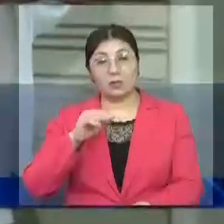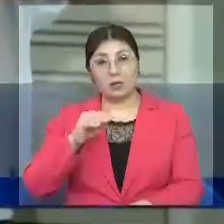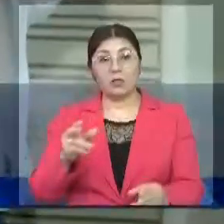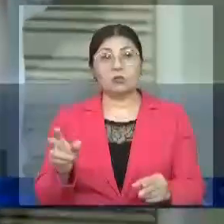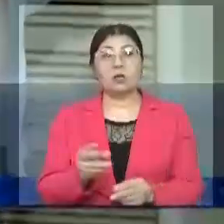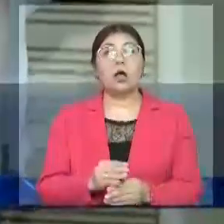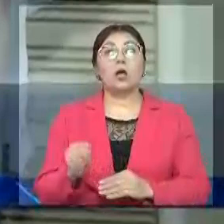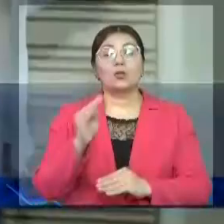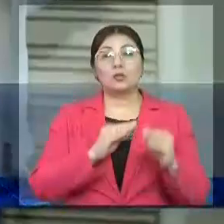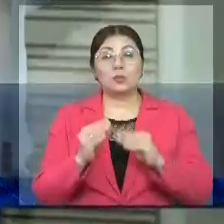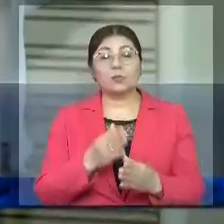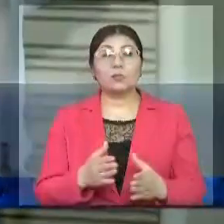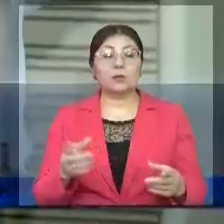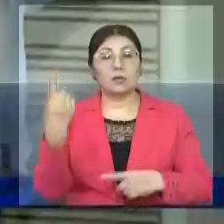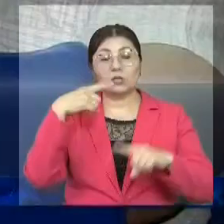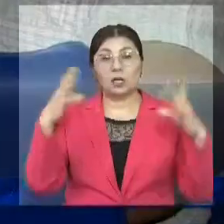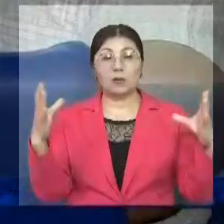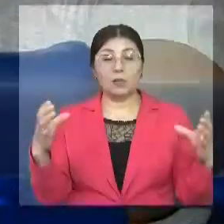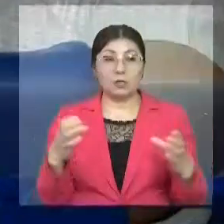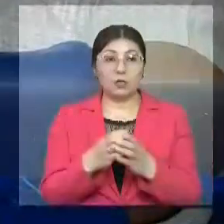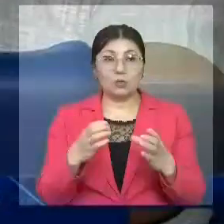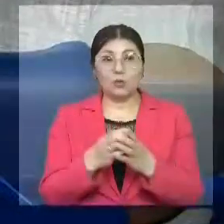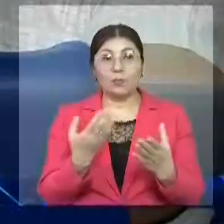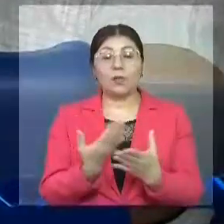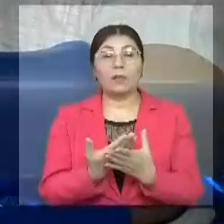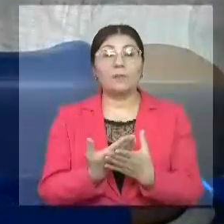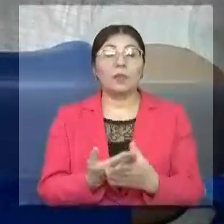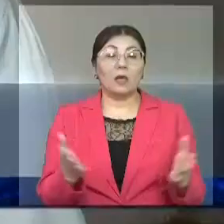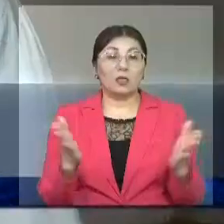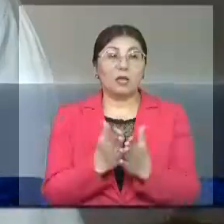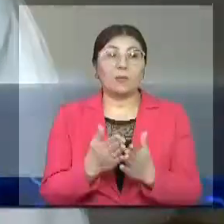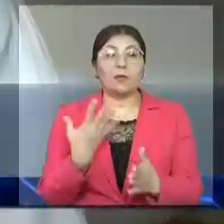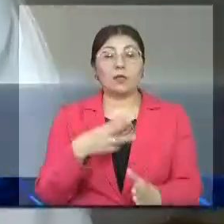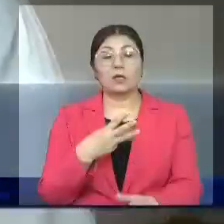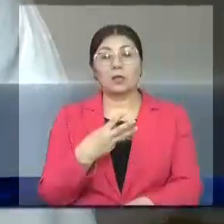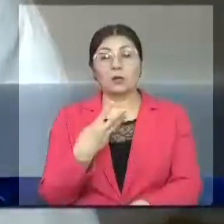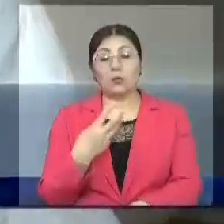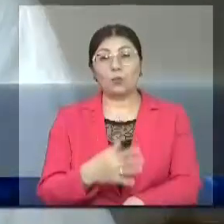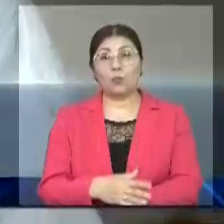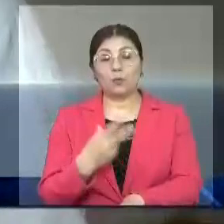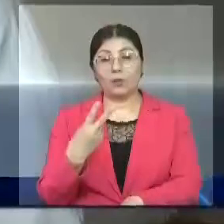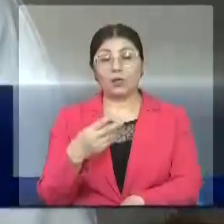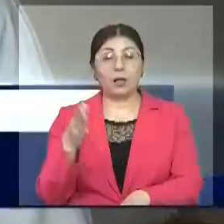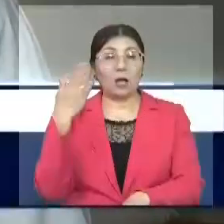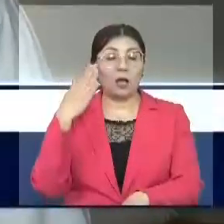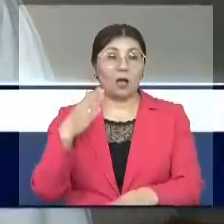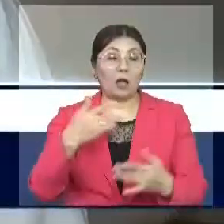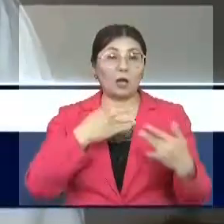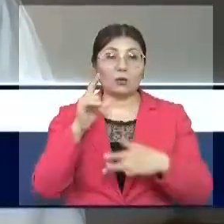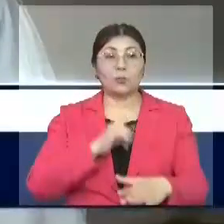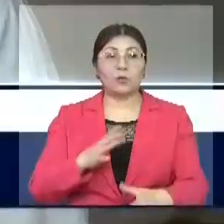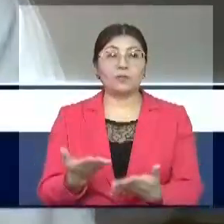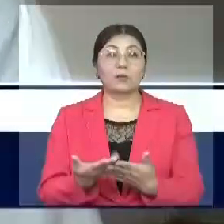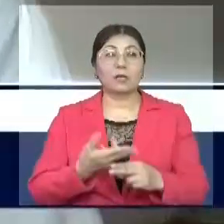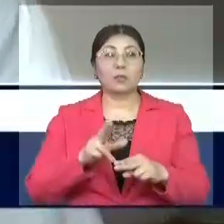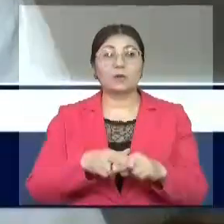ерекшелігі шығармашылық топтың шағын болуы. 52 актерді үш қана маман басқарды. Как вы знаете, для кинопроизводства обычно әдетте толық метражды